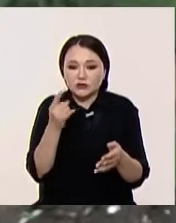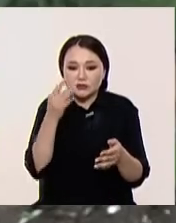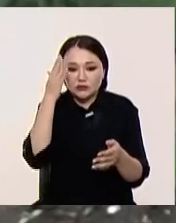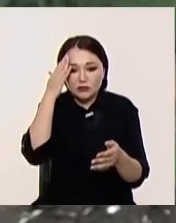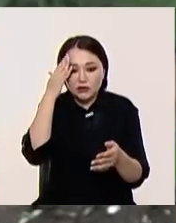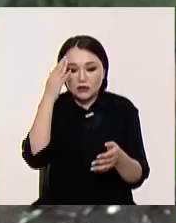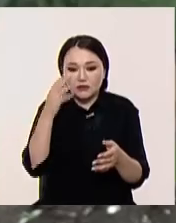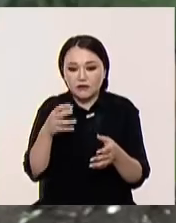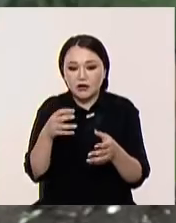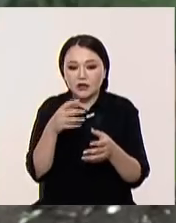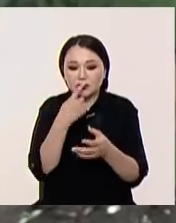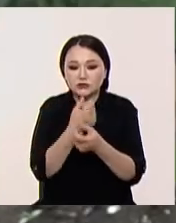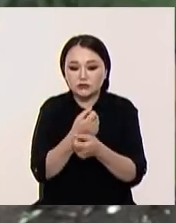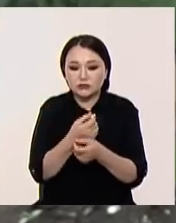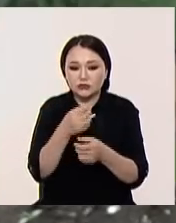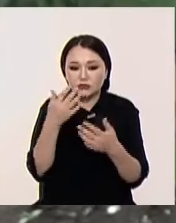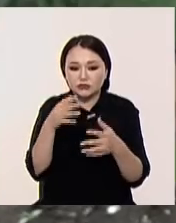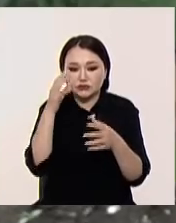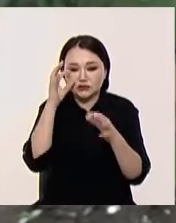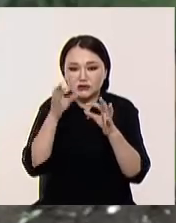сүйөгү сүйөгү эти акып кеткен